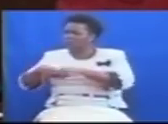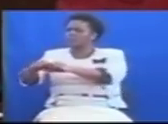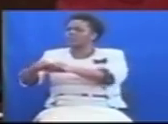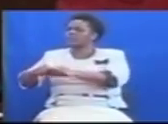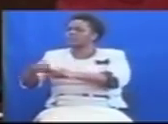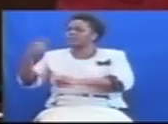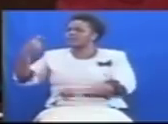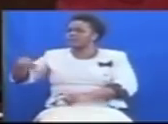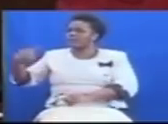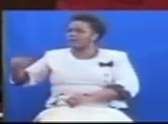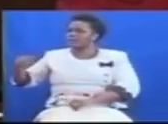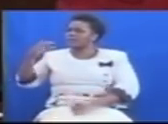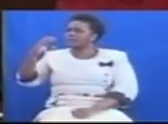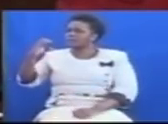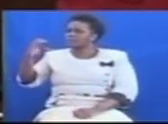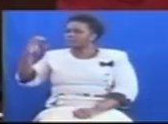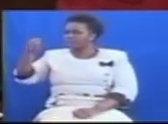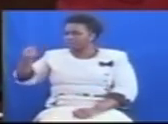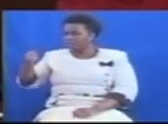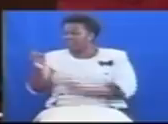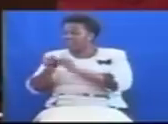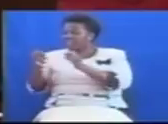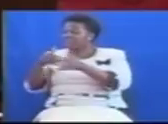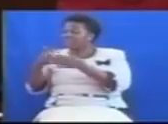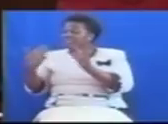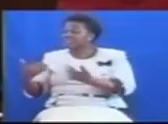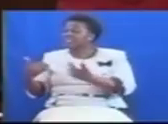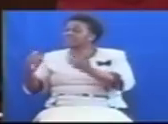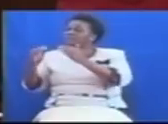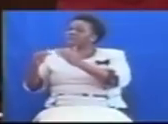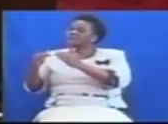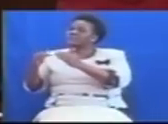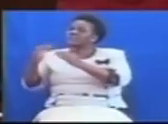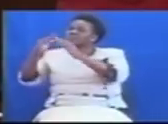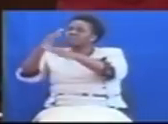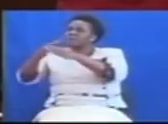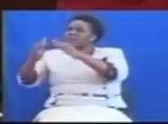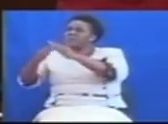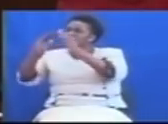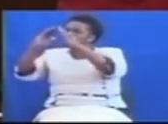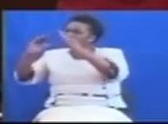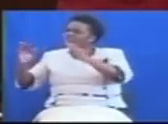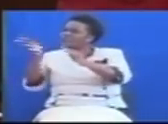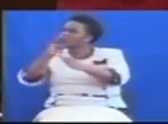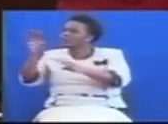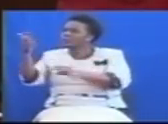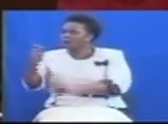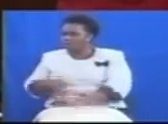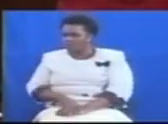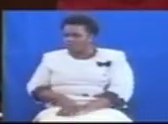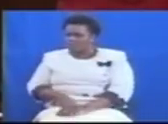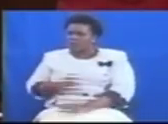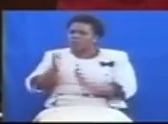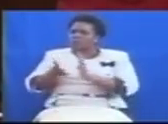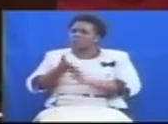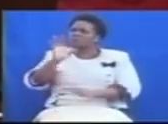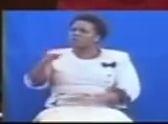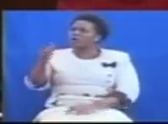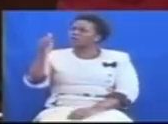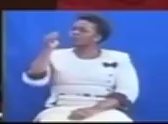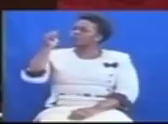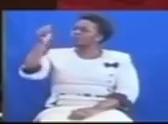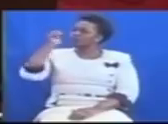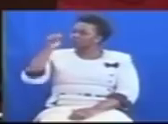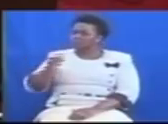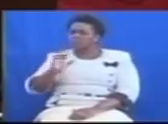Mapinduzi, lakini mpaka sasa hivi maboma hayo yapo tu yana. Tumeomba sana tangu mwaka juzi, mwaka jana na